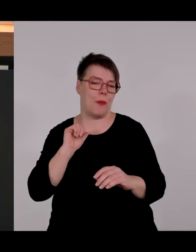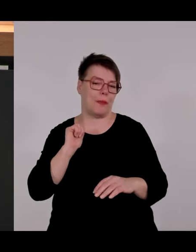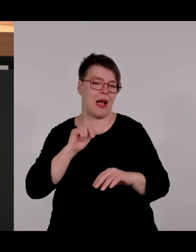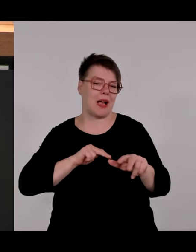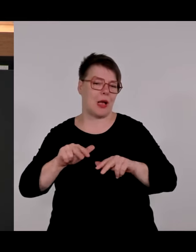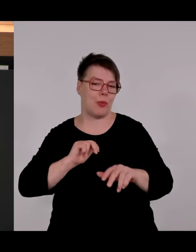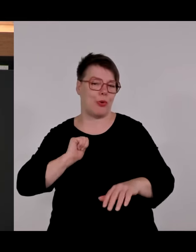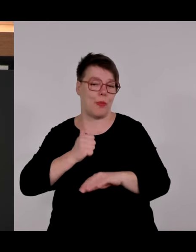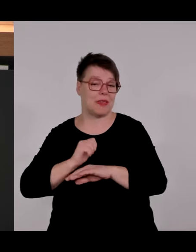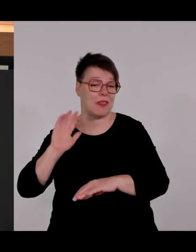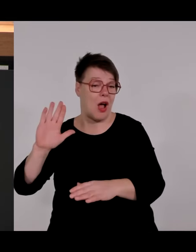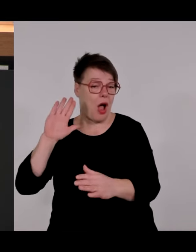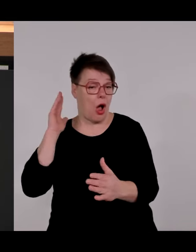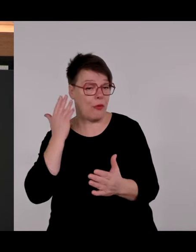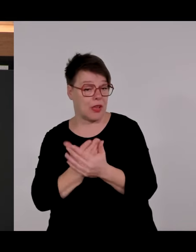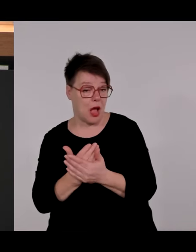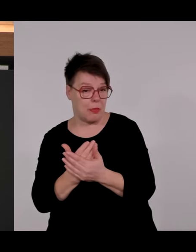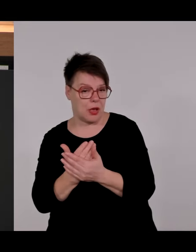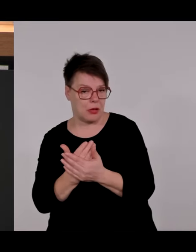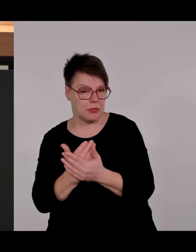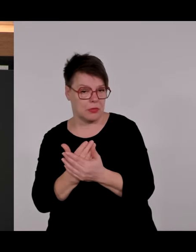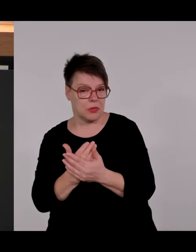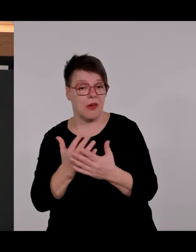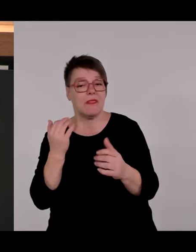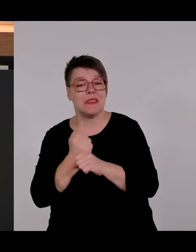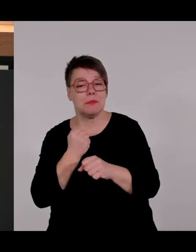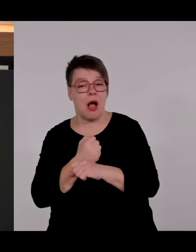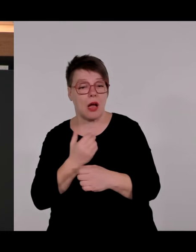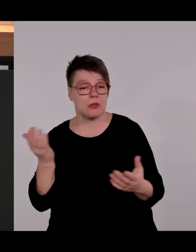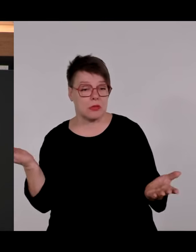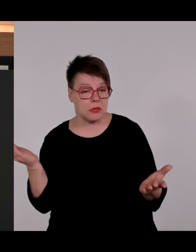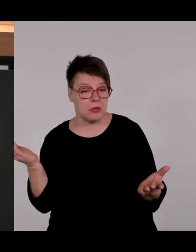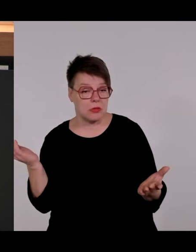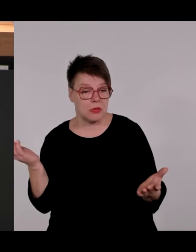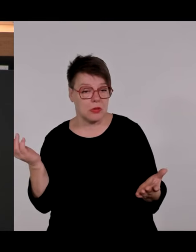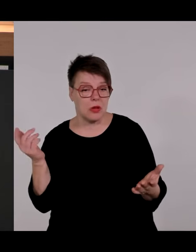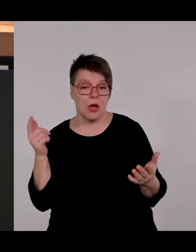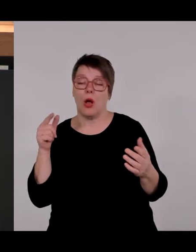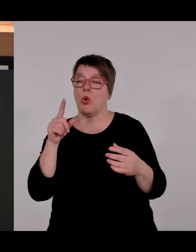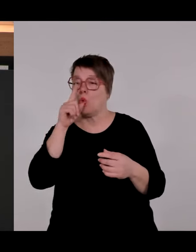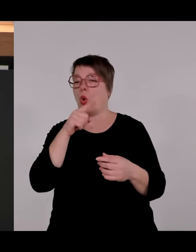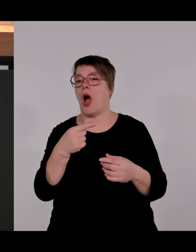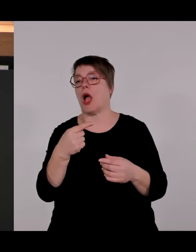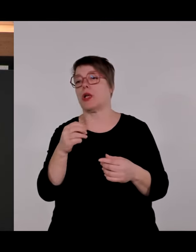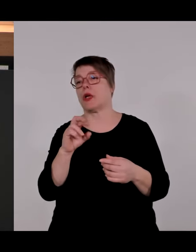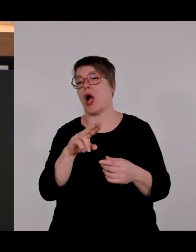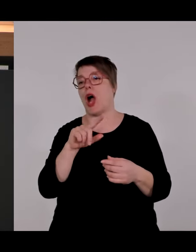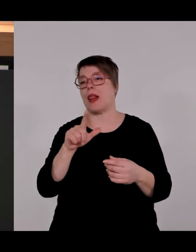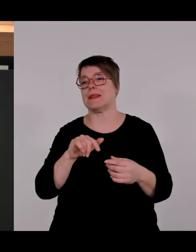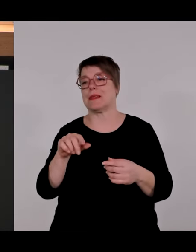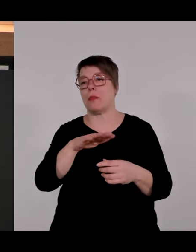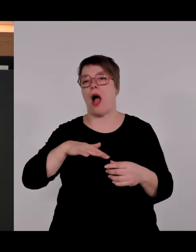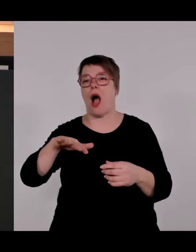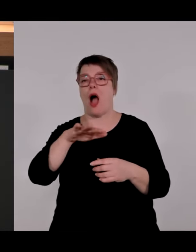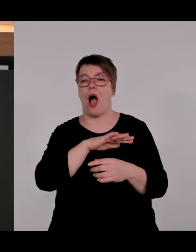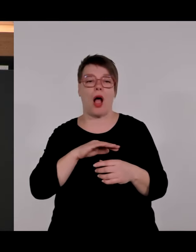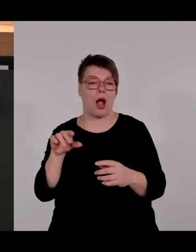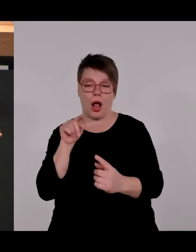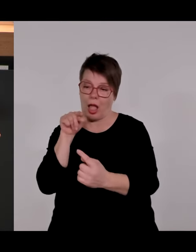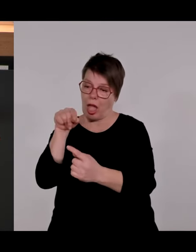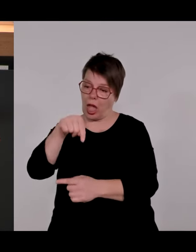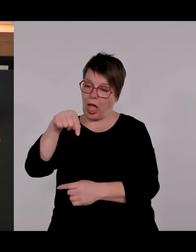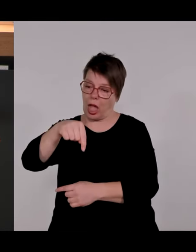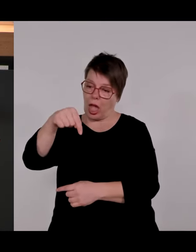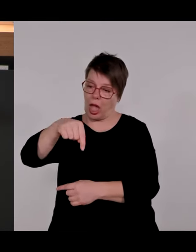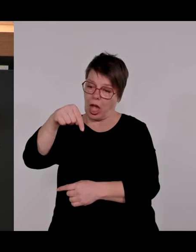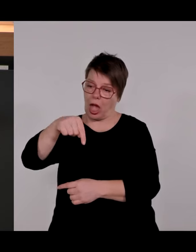Mal erfindet er frei werdende Einsatzstunden bei der Polizei, verdreht aber völlig die Rechnung. Und selbst die Idee für den rettenden Zaun